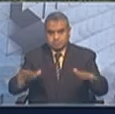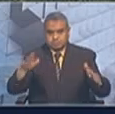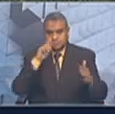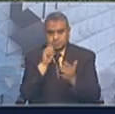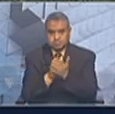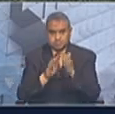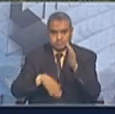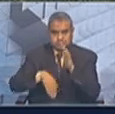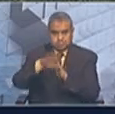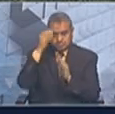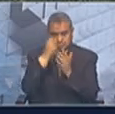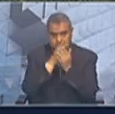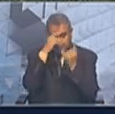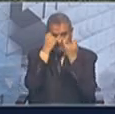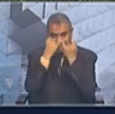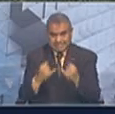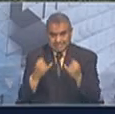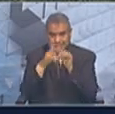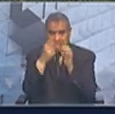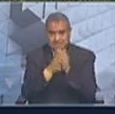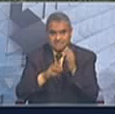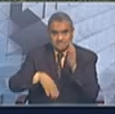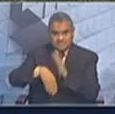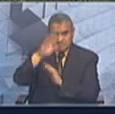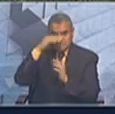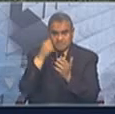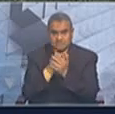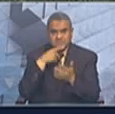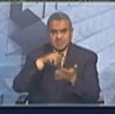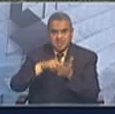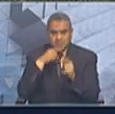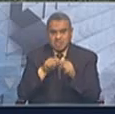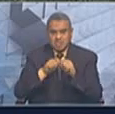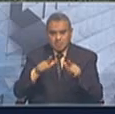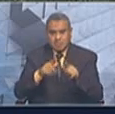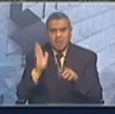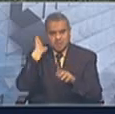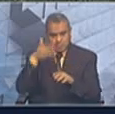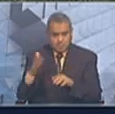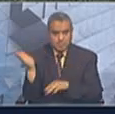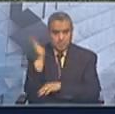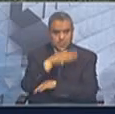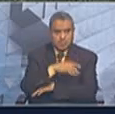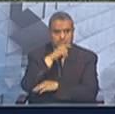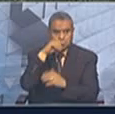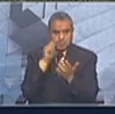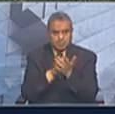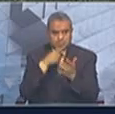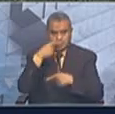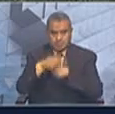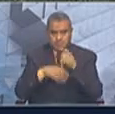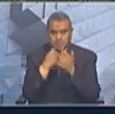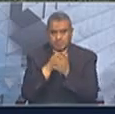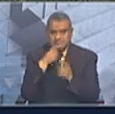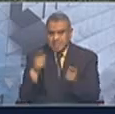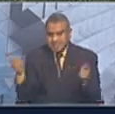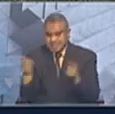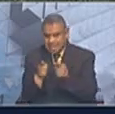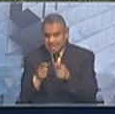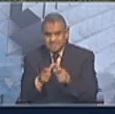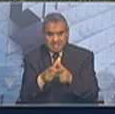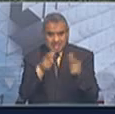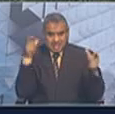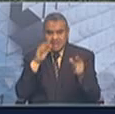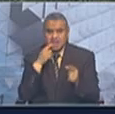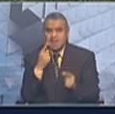عن الشتلاية زيادة على اللزوم تسقط، يعني في مجنن لها انني باجي قد الصوبه لها